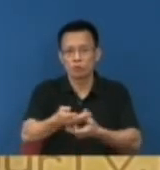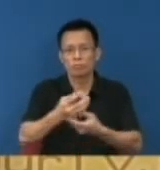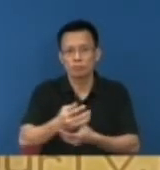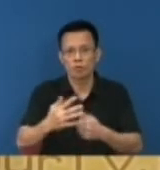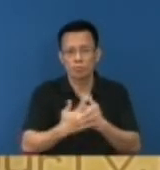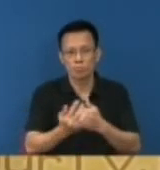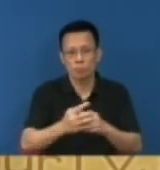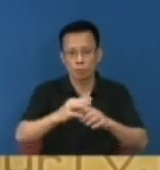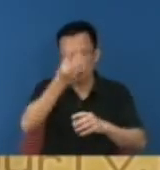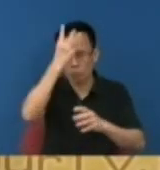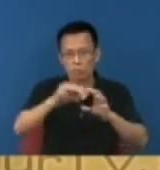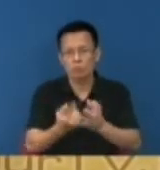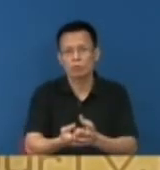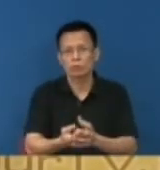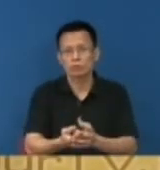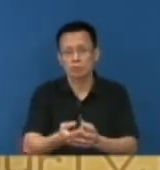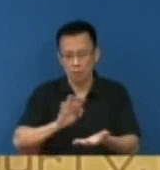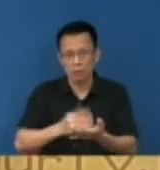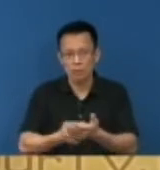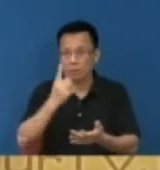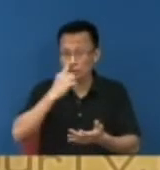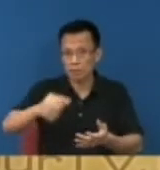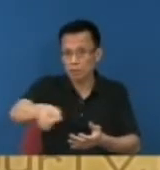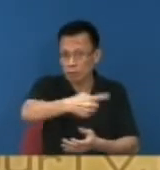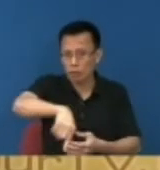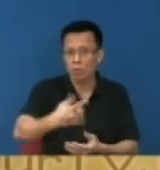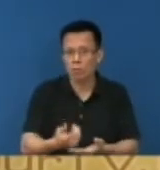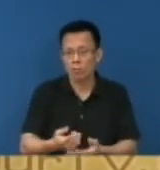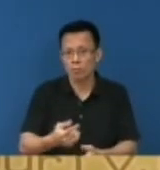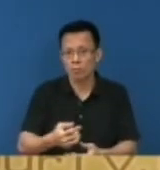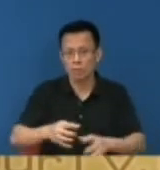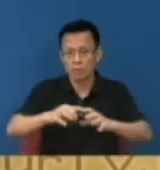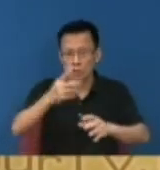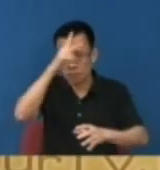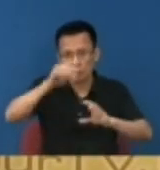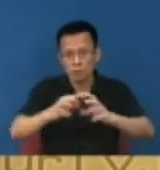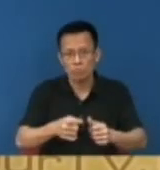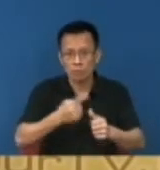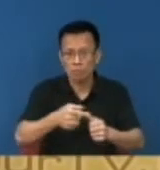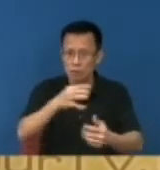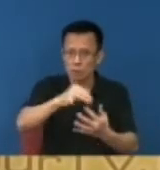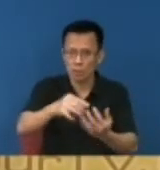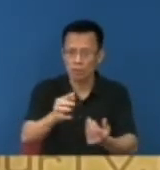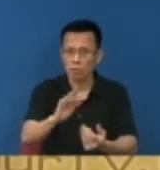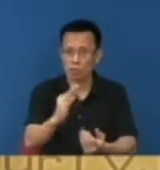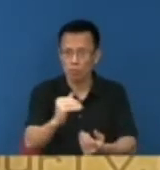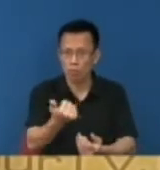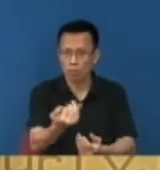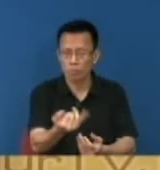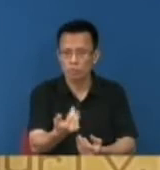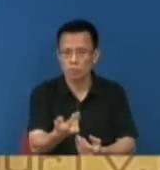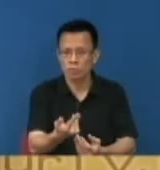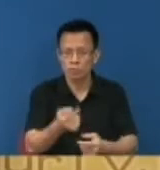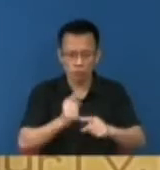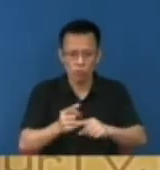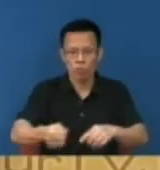可唔可以俾其他嘅政黨先揀咧？好公道嘅喎，原來嘅區